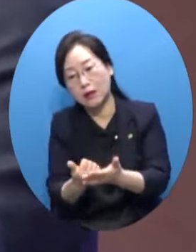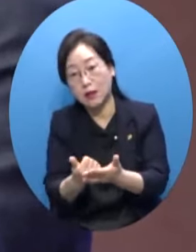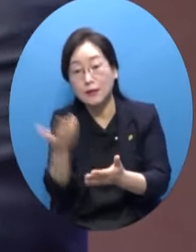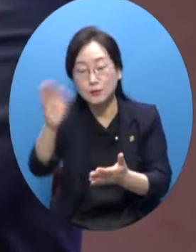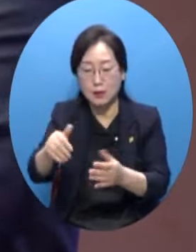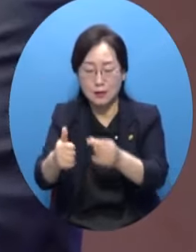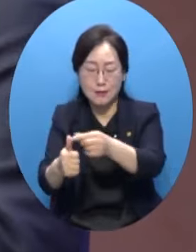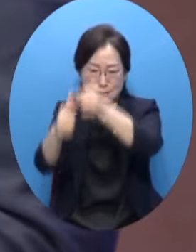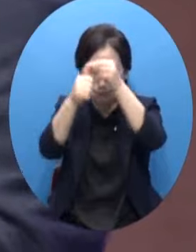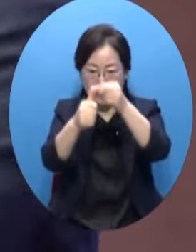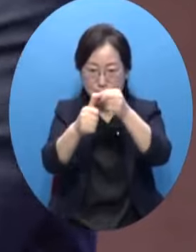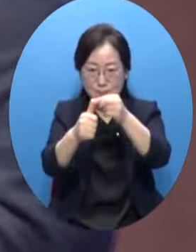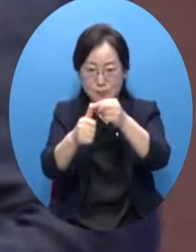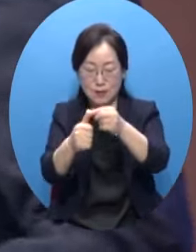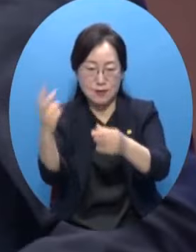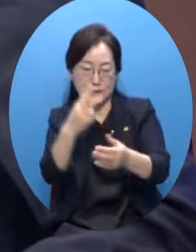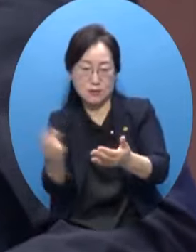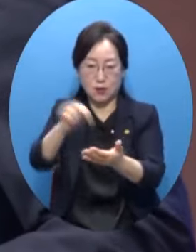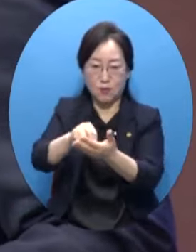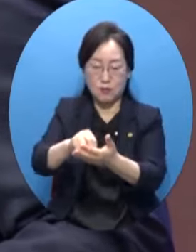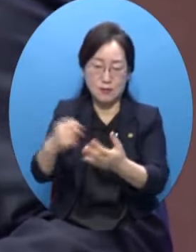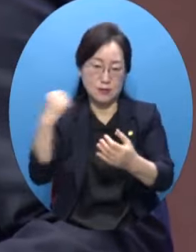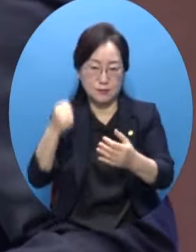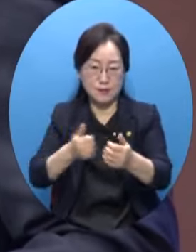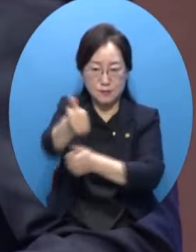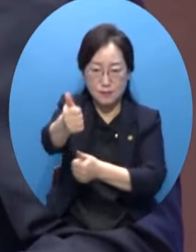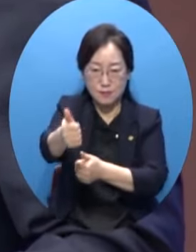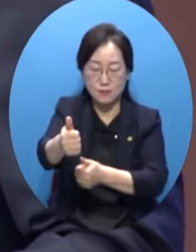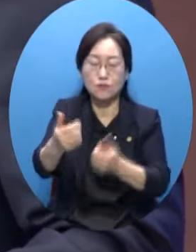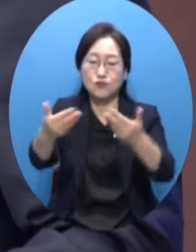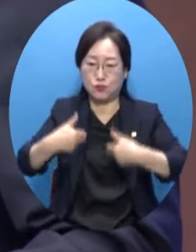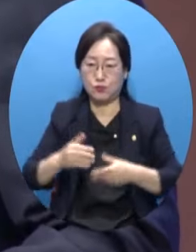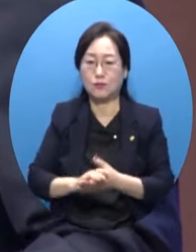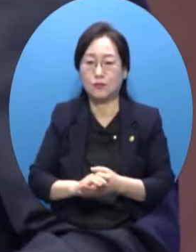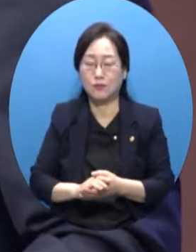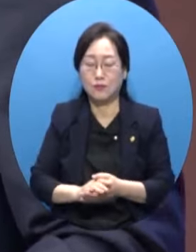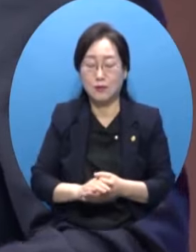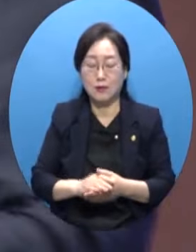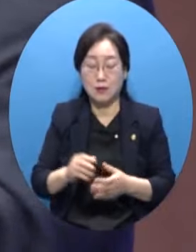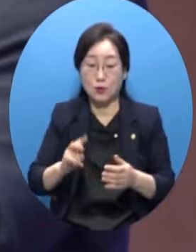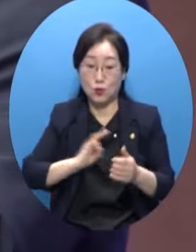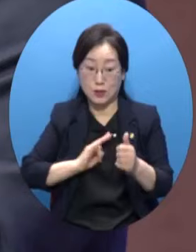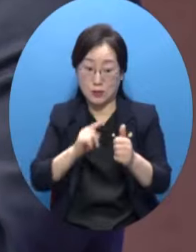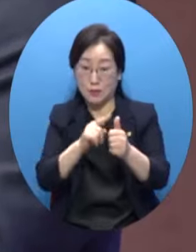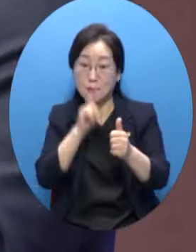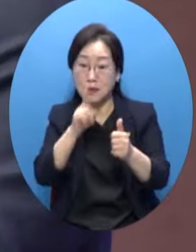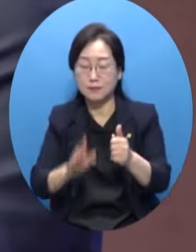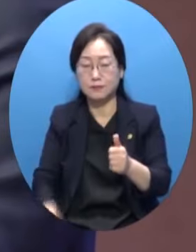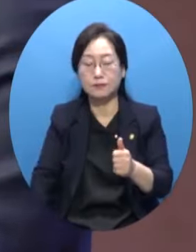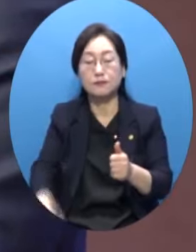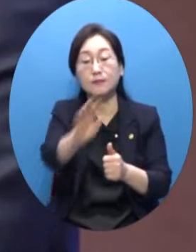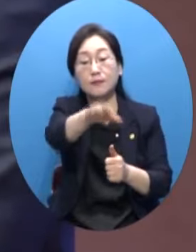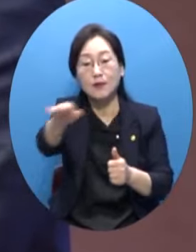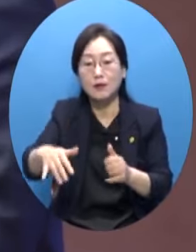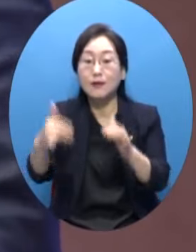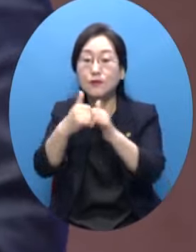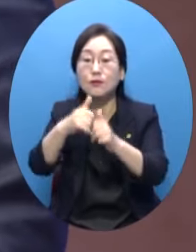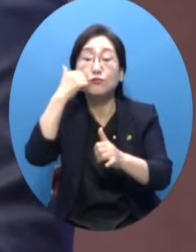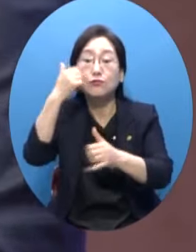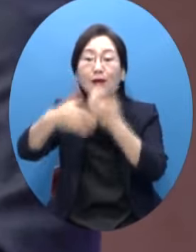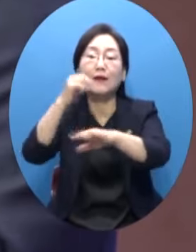우리를 세워주시고 이길 힘을 공급해 주시는 것입니다. 야시엘이 이어서 말합니다. 전쟁은 하나님께 속한